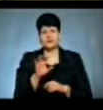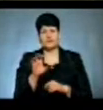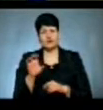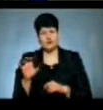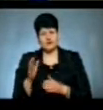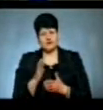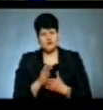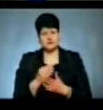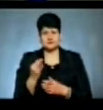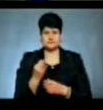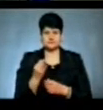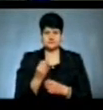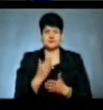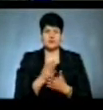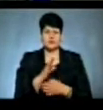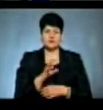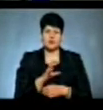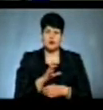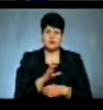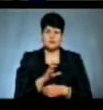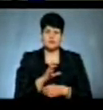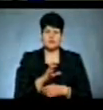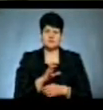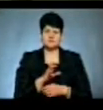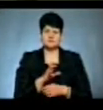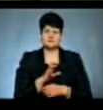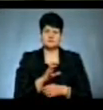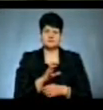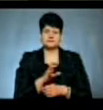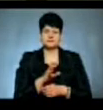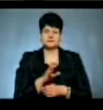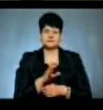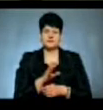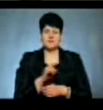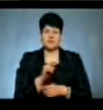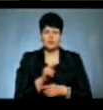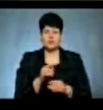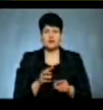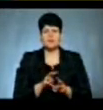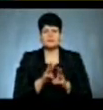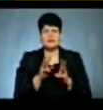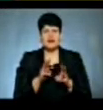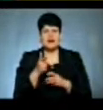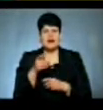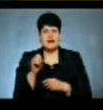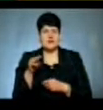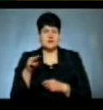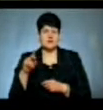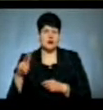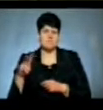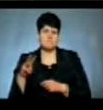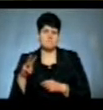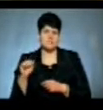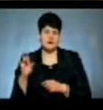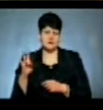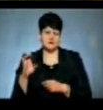фотографії. Є фотографії посвячення його гетьманству. Є різні.